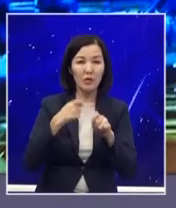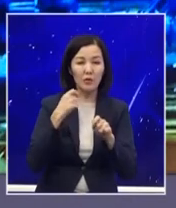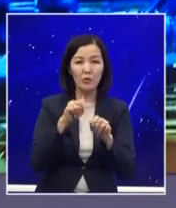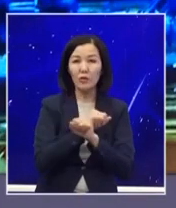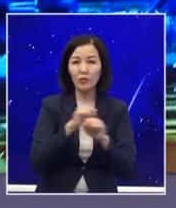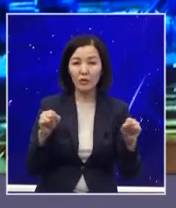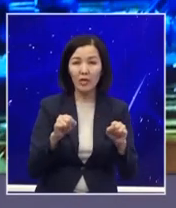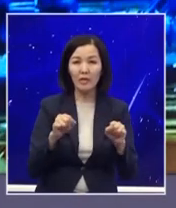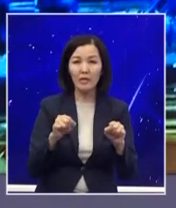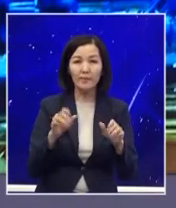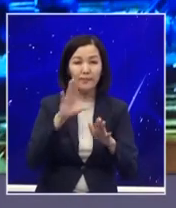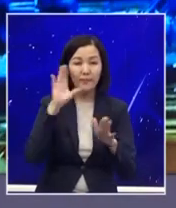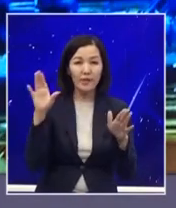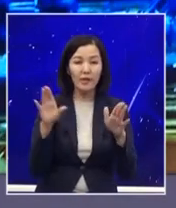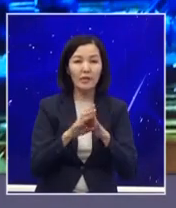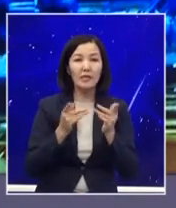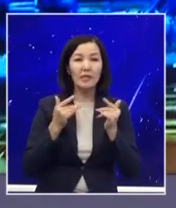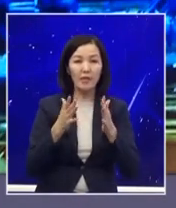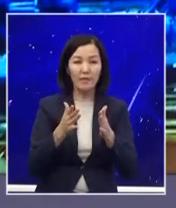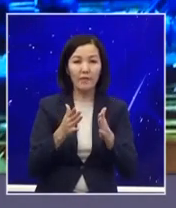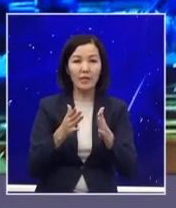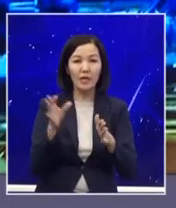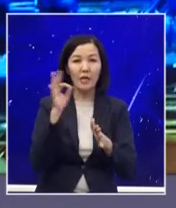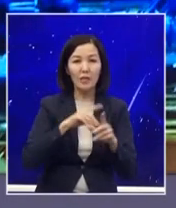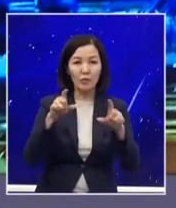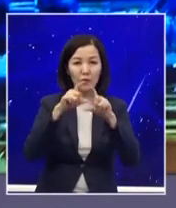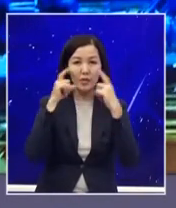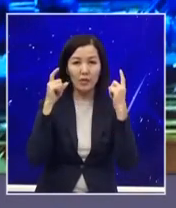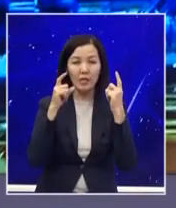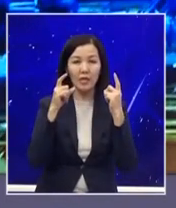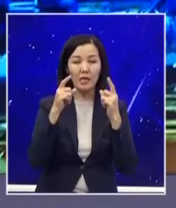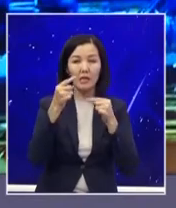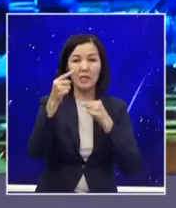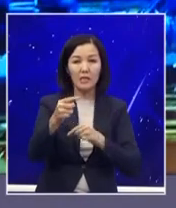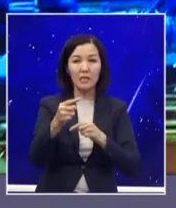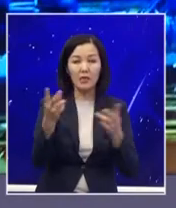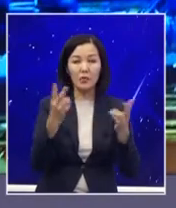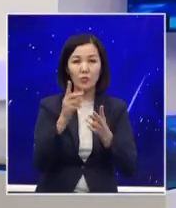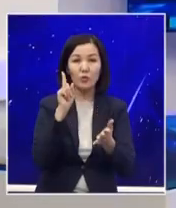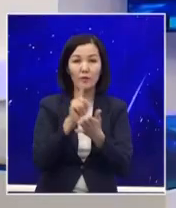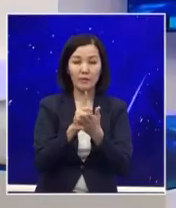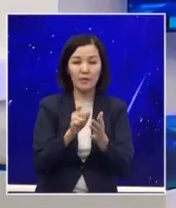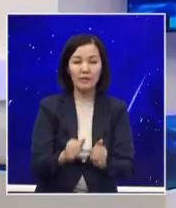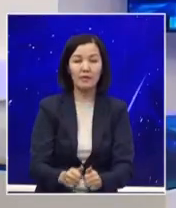нарушать санитарно-эпидемиологические требования, использовать маски и соблюдать дистанцию.